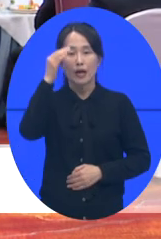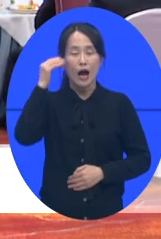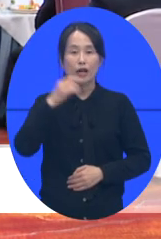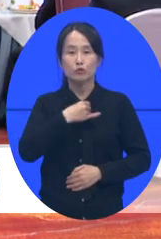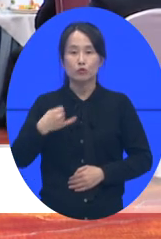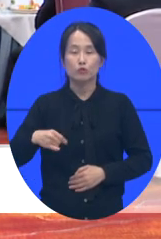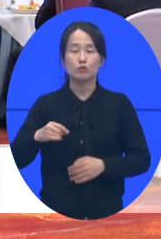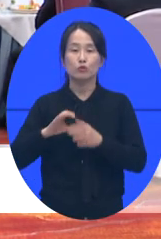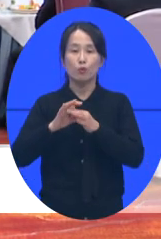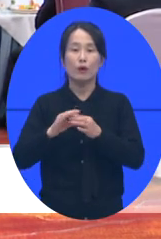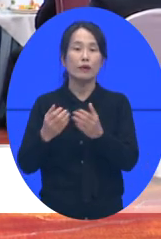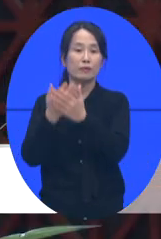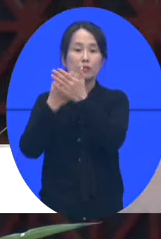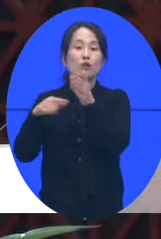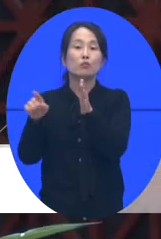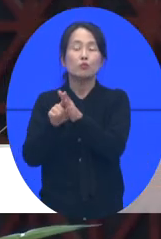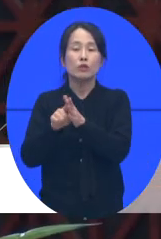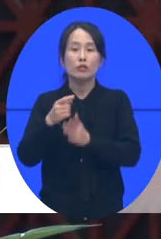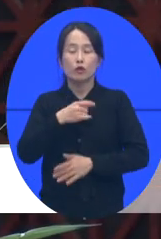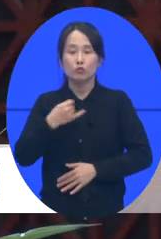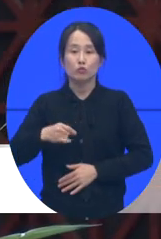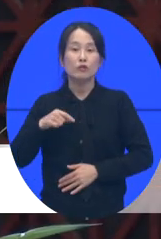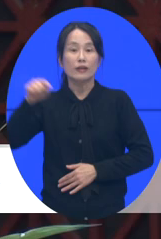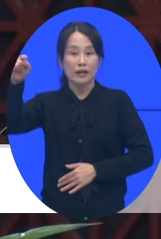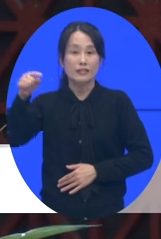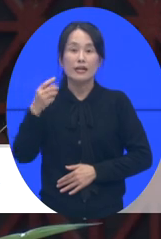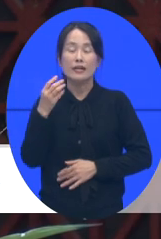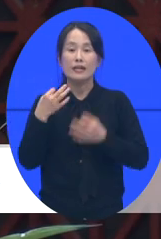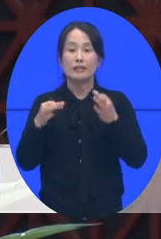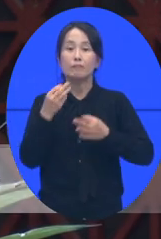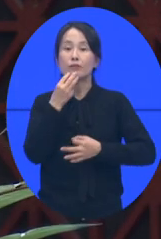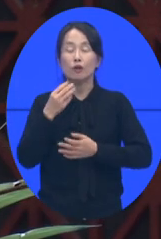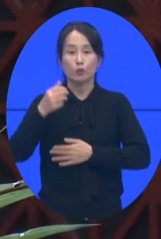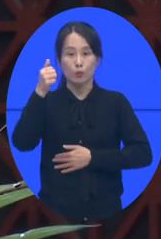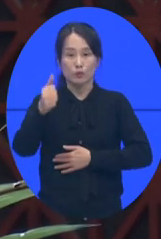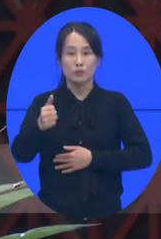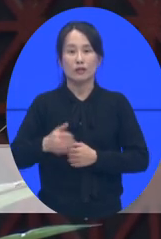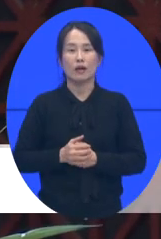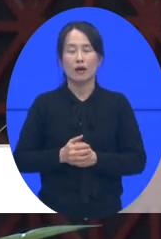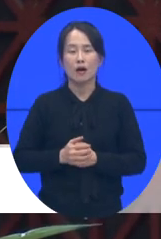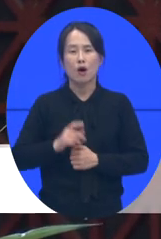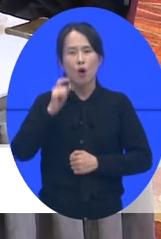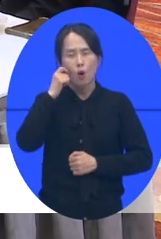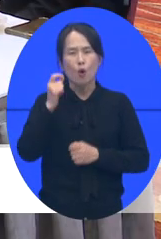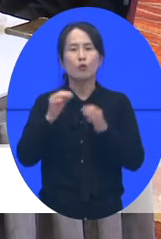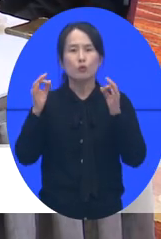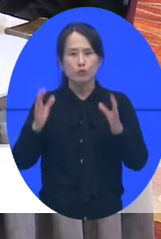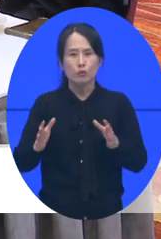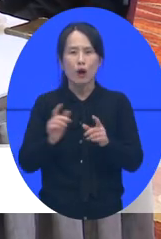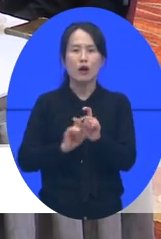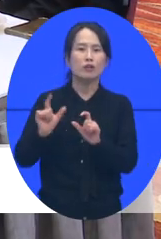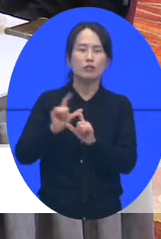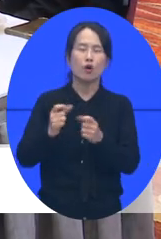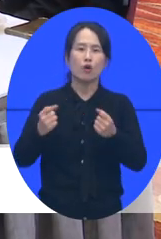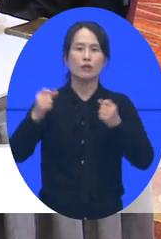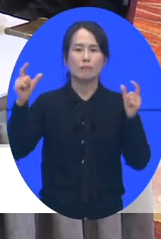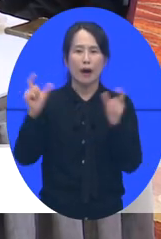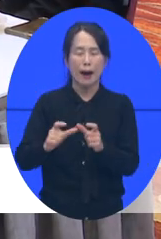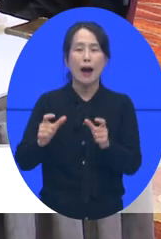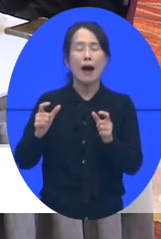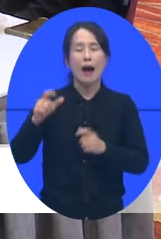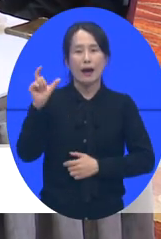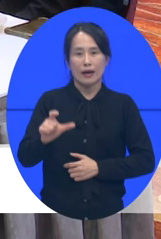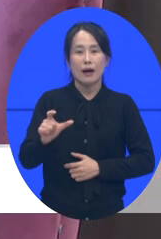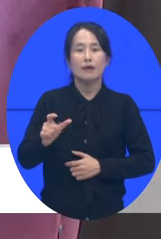한중 관계 발전을 위해 중국 출장길에 오른 김동연 지사. 한중 관계가 어려울수록 지방 정부 간 교류를 강화해야 한다며 더